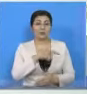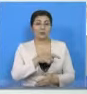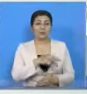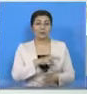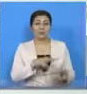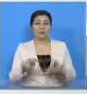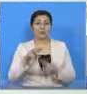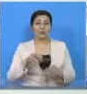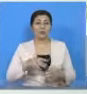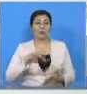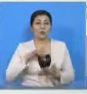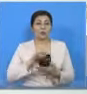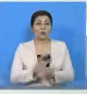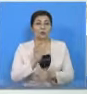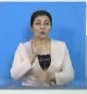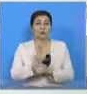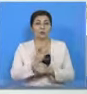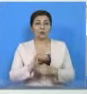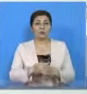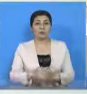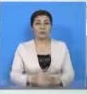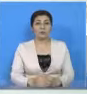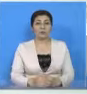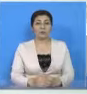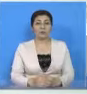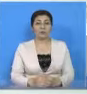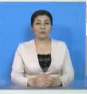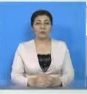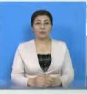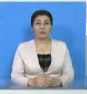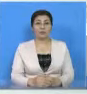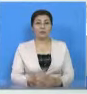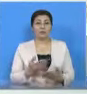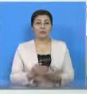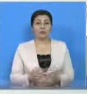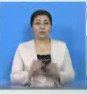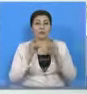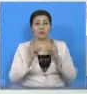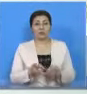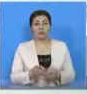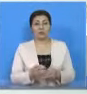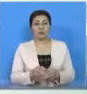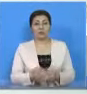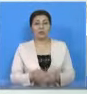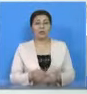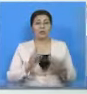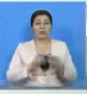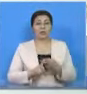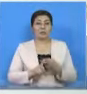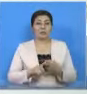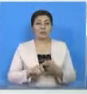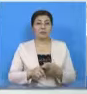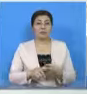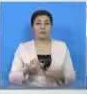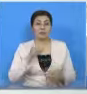орталығына жіберіліп отыр. Сол жерде вирусологический лаборатория деген лабораториямыз бар, аса қауіпті инфекциялар лабораториясы бар. Солар